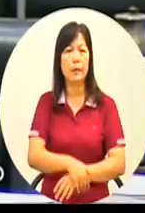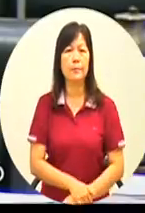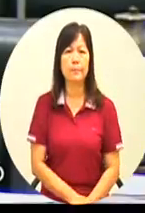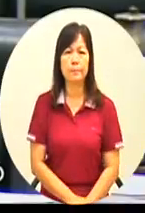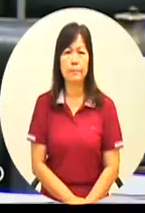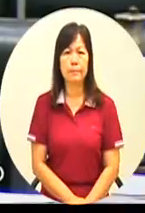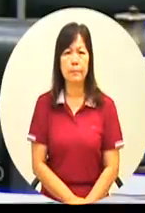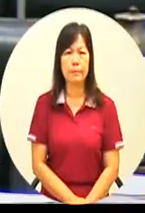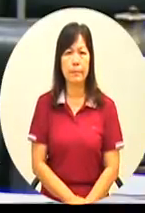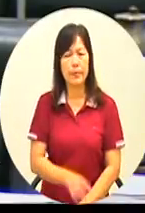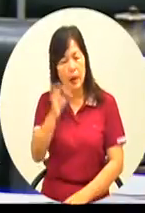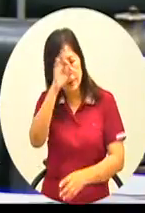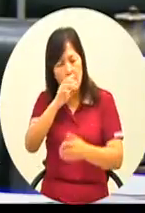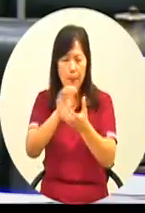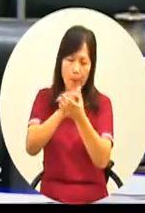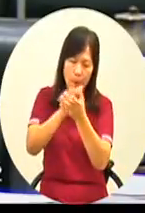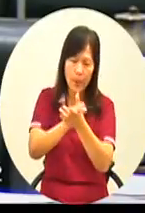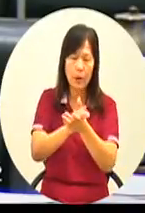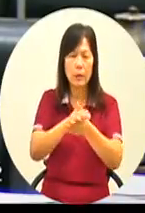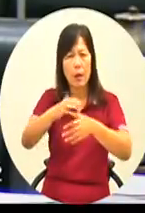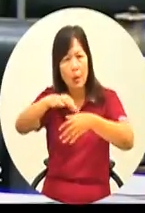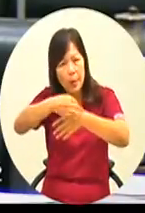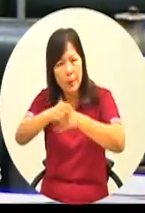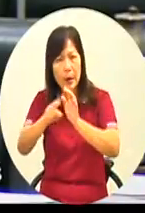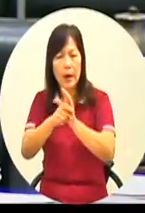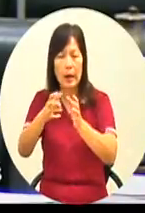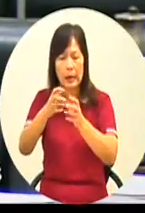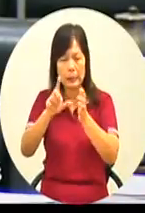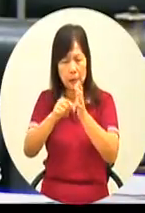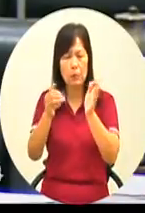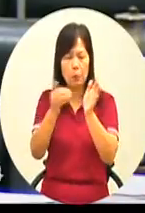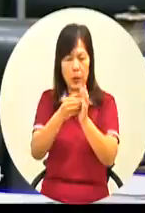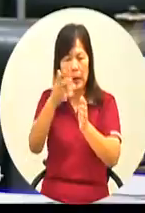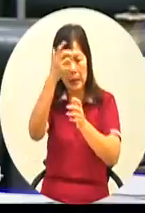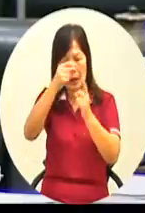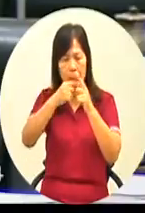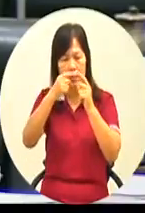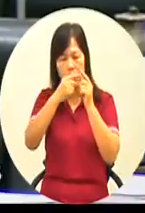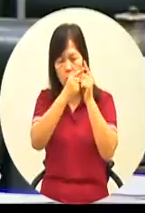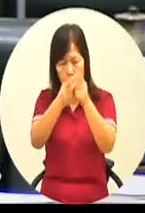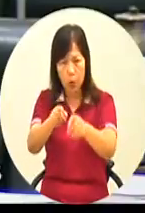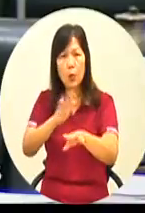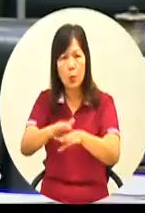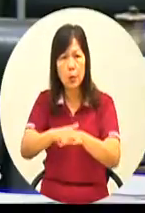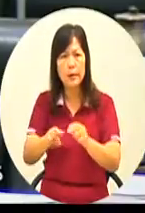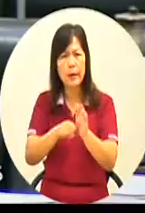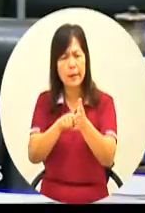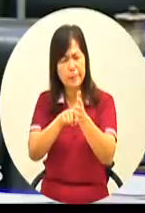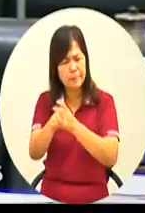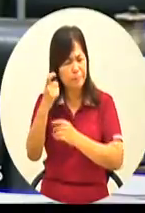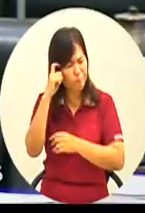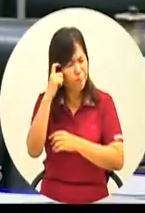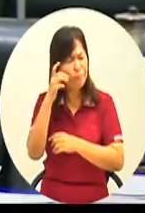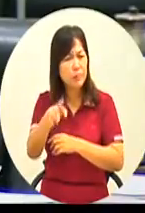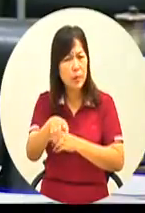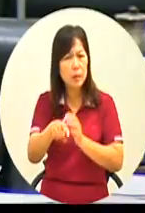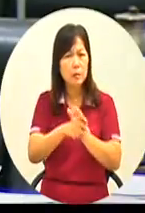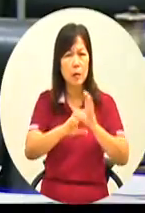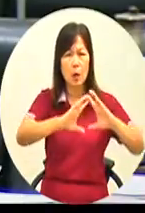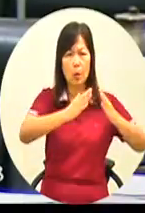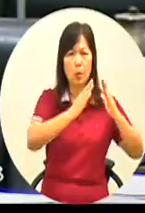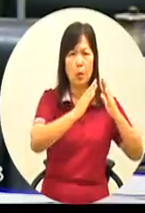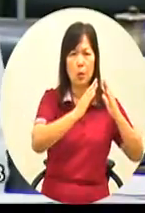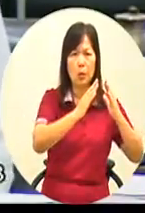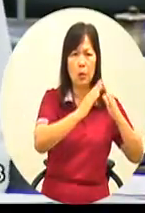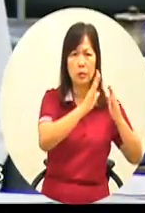都到这里来找亲朋好友啊，都时间到了，老人家都会来这里。那这一部分呢，他们一直想，是不是国有财产局也不可